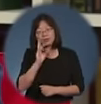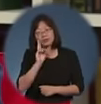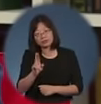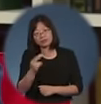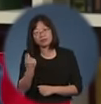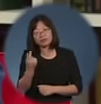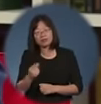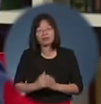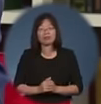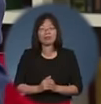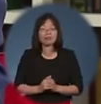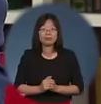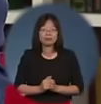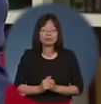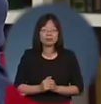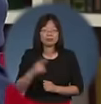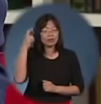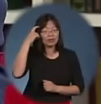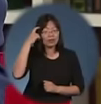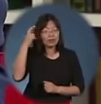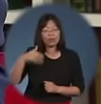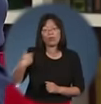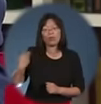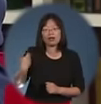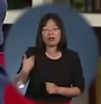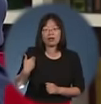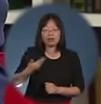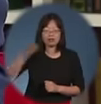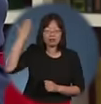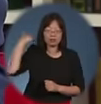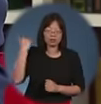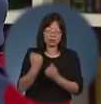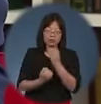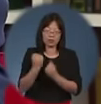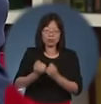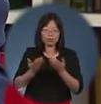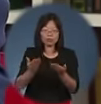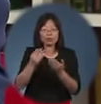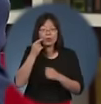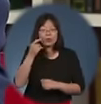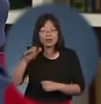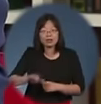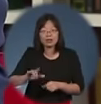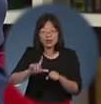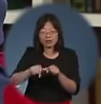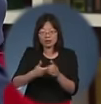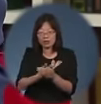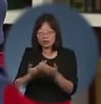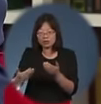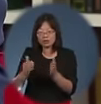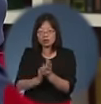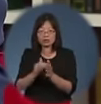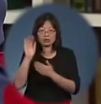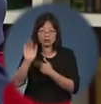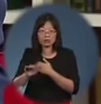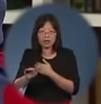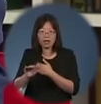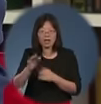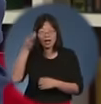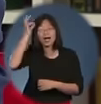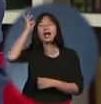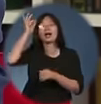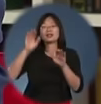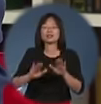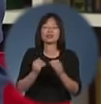예 근데 왜 그랬는지를 몰랐어요 그때는 설명을 못 했는데 세월이 지나고 보니까 아 이제